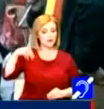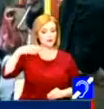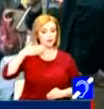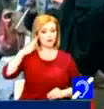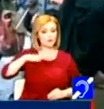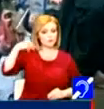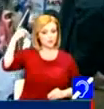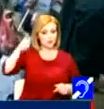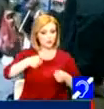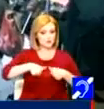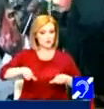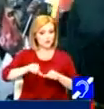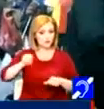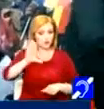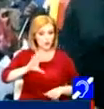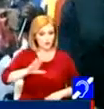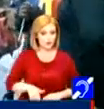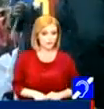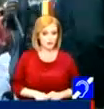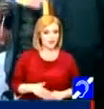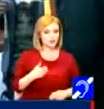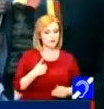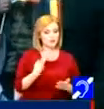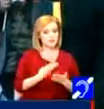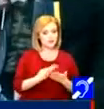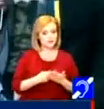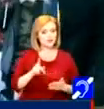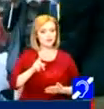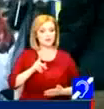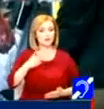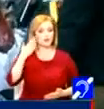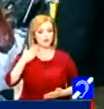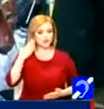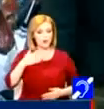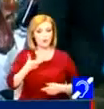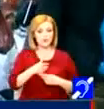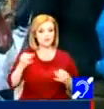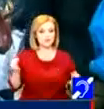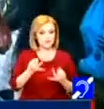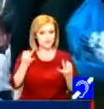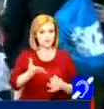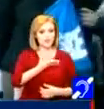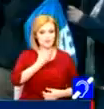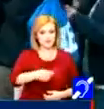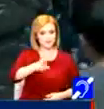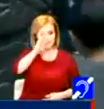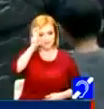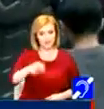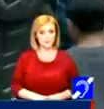vrem să arătăm și să promovăm România, o Românie creativă, interactivă și